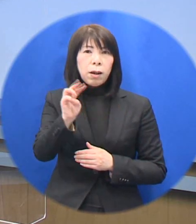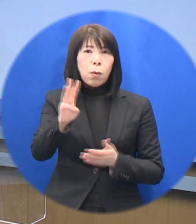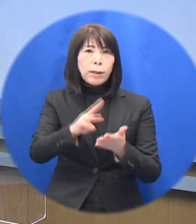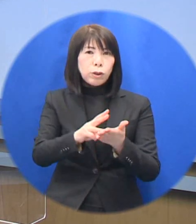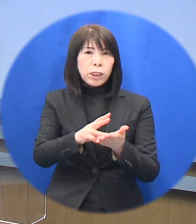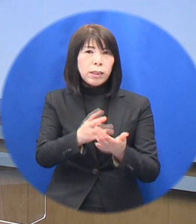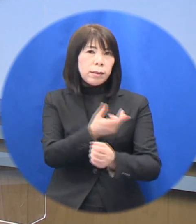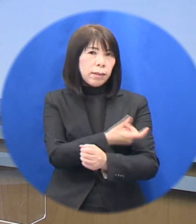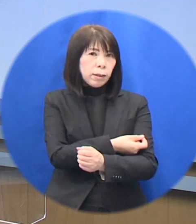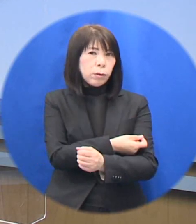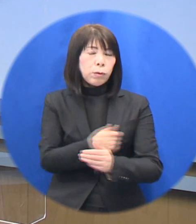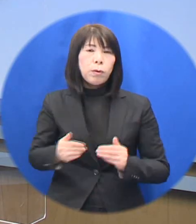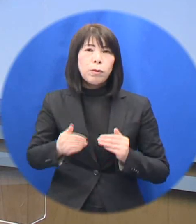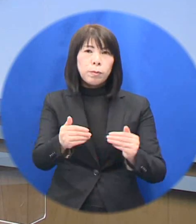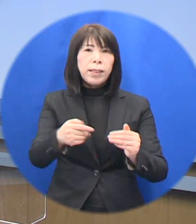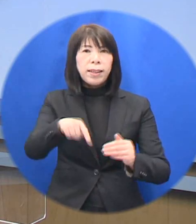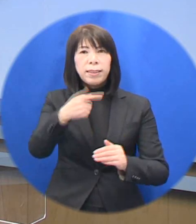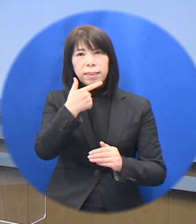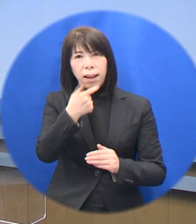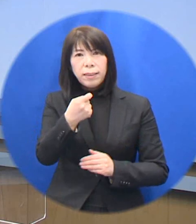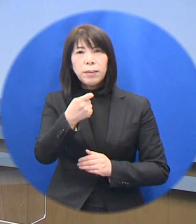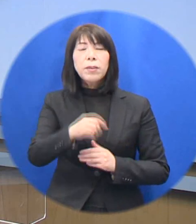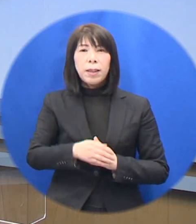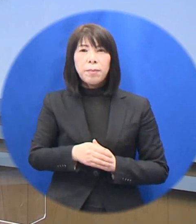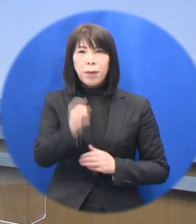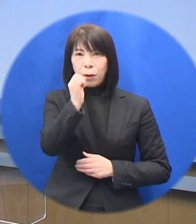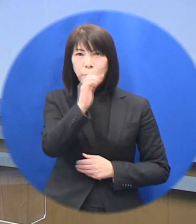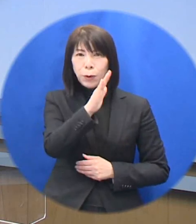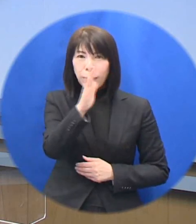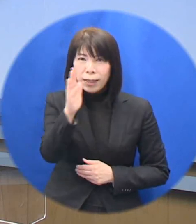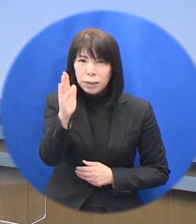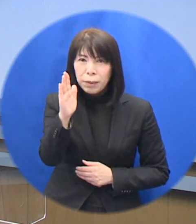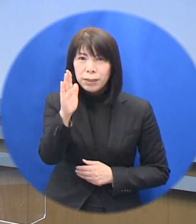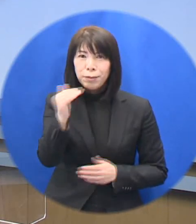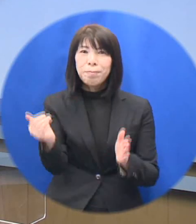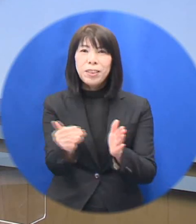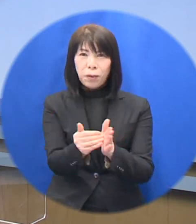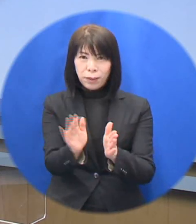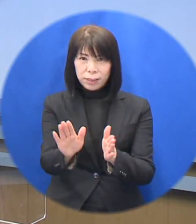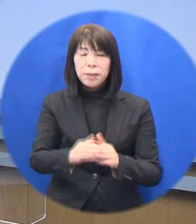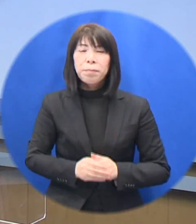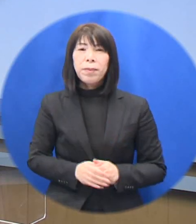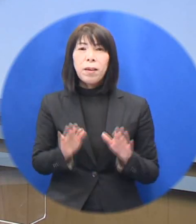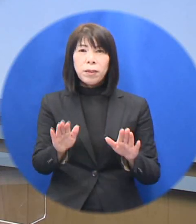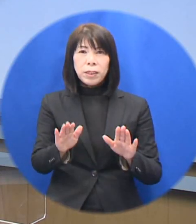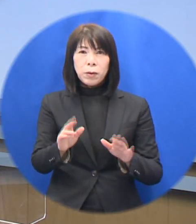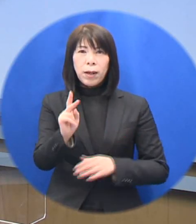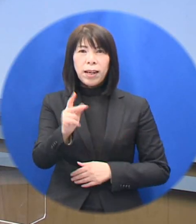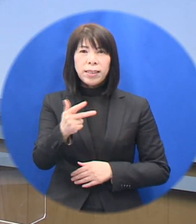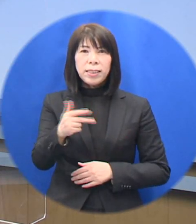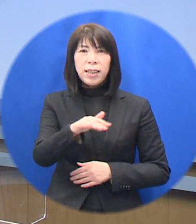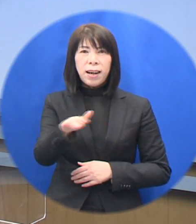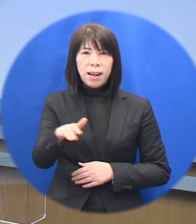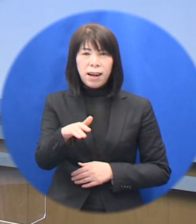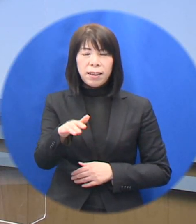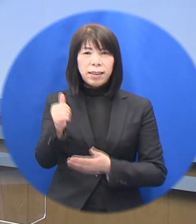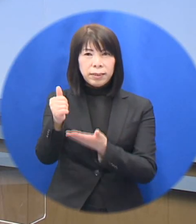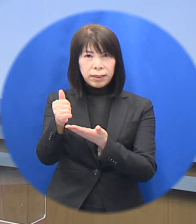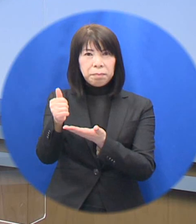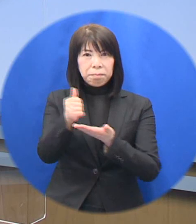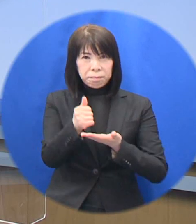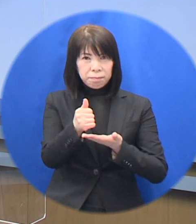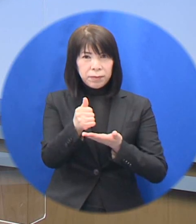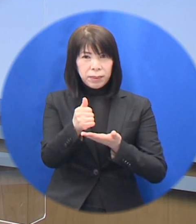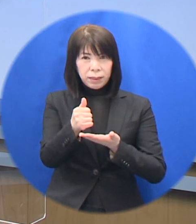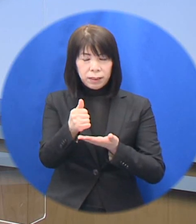接種進めてまいりたいと思いますので、一つよろしくお願いしたいと思います。以上です。 本日は柏原武史さんにご出演をい